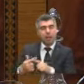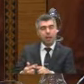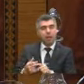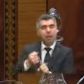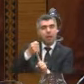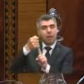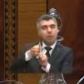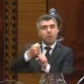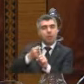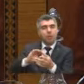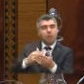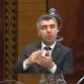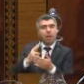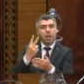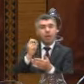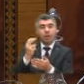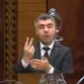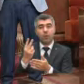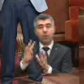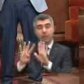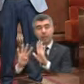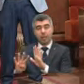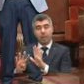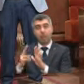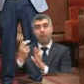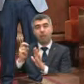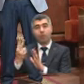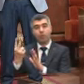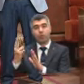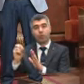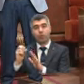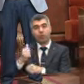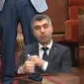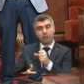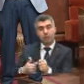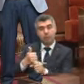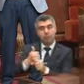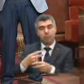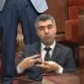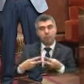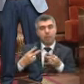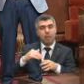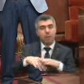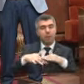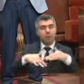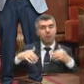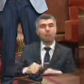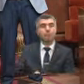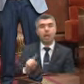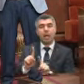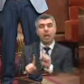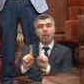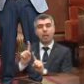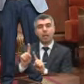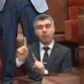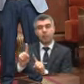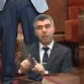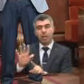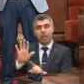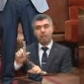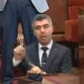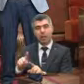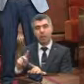الأعلى برسم سنتي 2019 و2020 أمام البرلمان بتاريخ 11 ماي